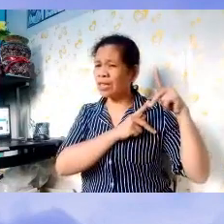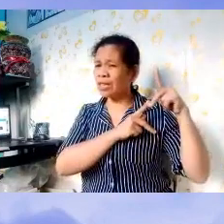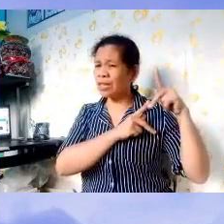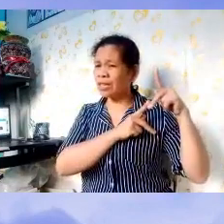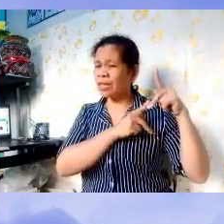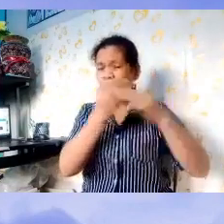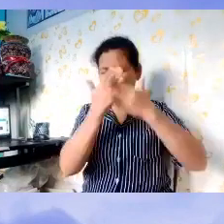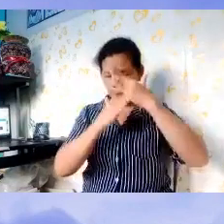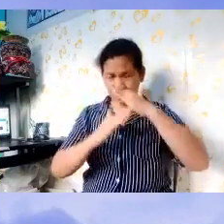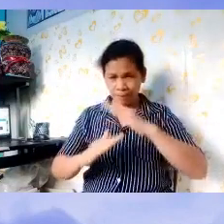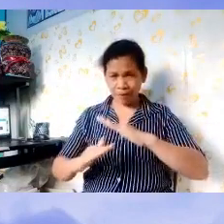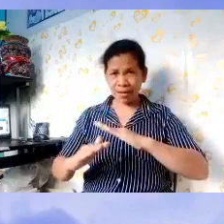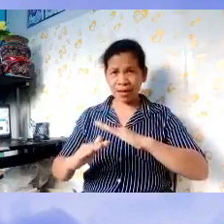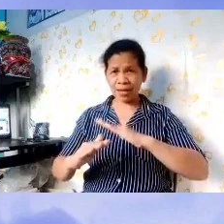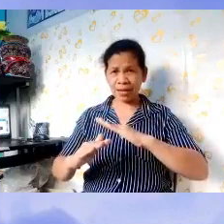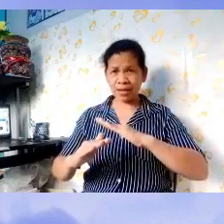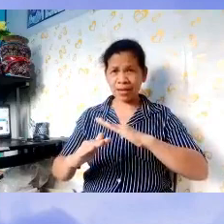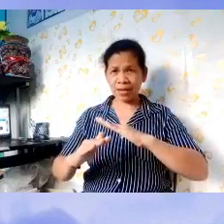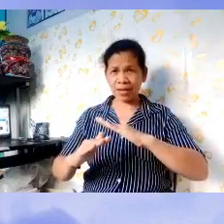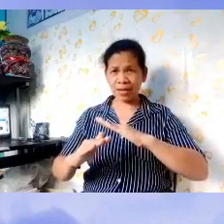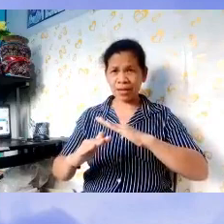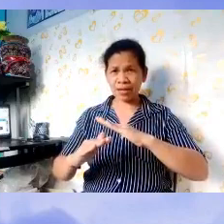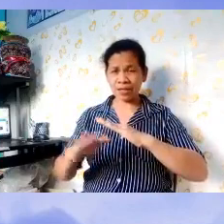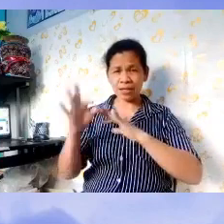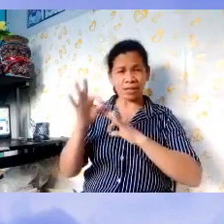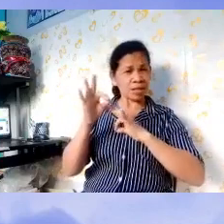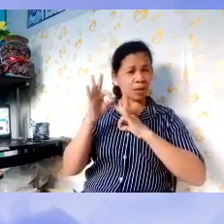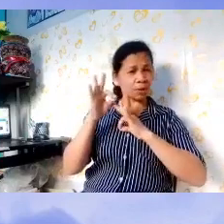pagpapakumbaba, kamuan, okay?